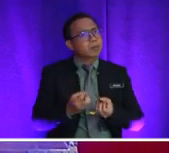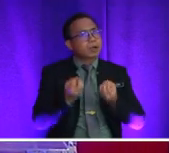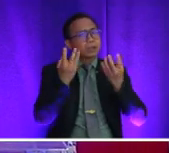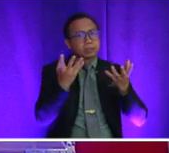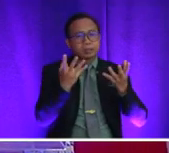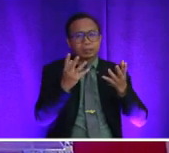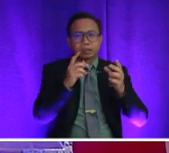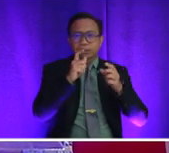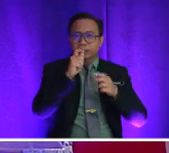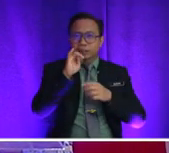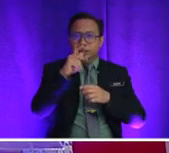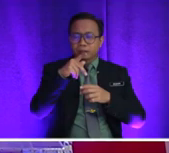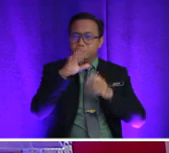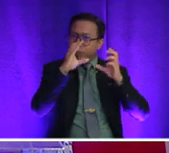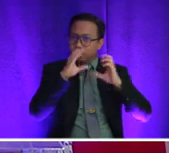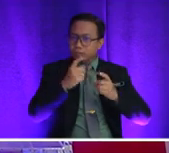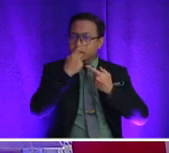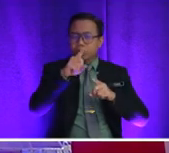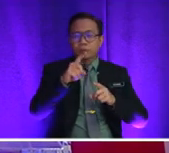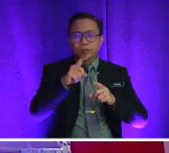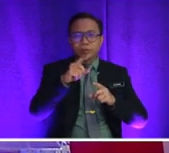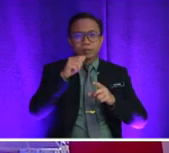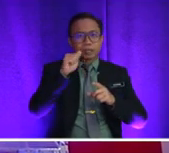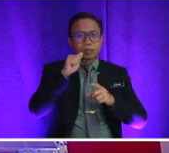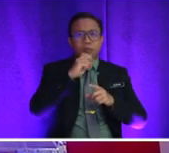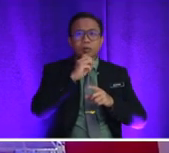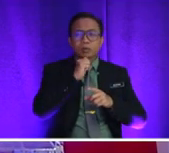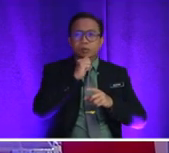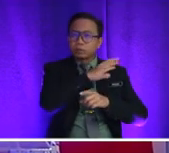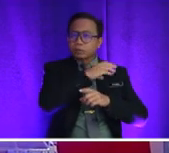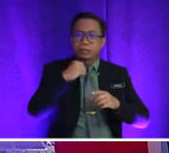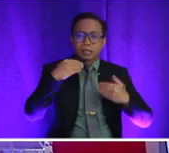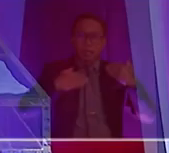tips menjawab soal lain untuk mata pelajaran aku akultu dan highware